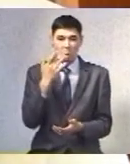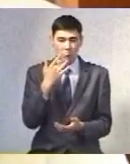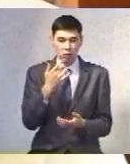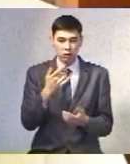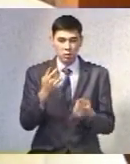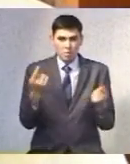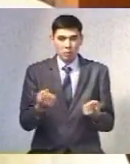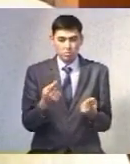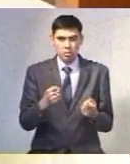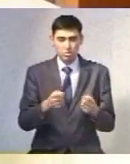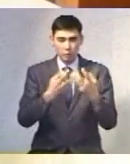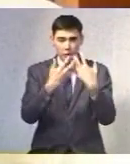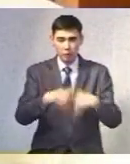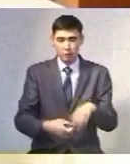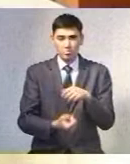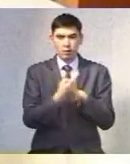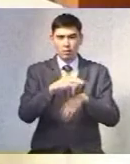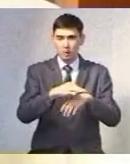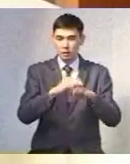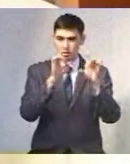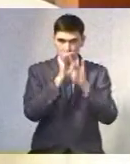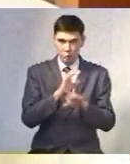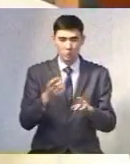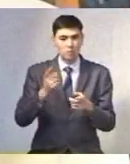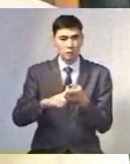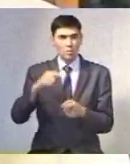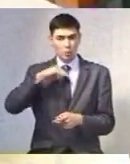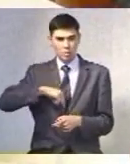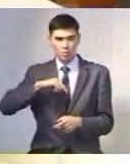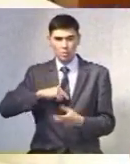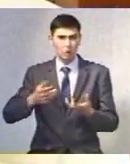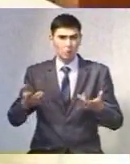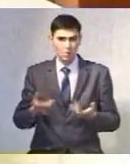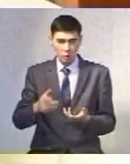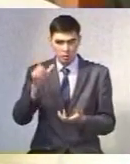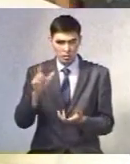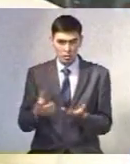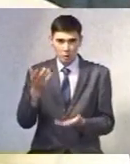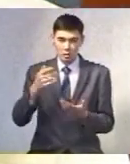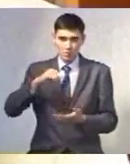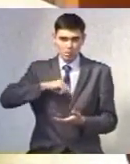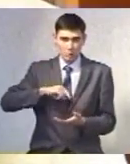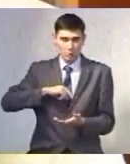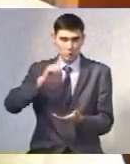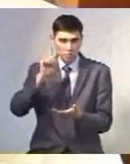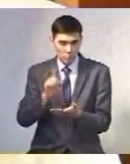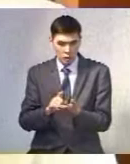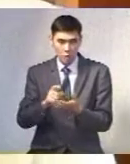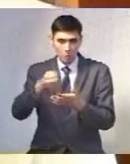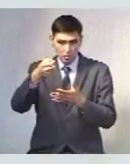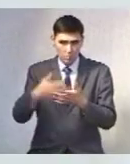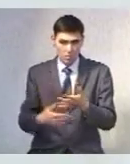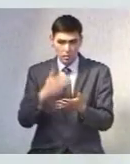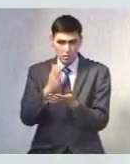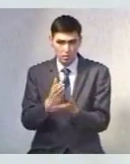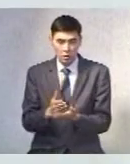месте. В первую очередь это касается духовного состояния человека. И именно развитие духовных качеств поможет человеку полностью понять,